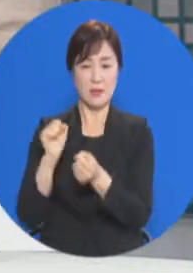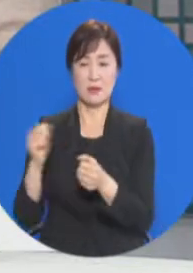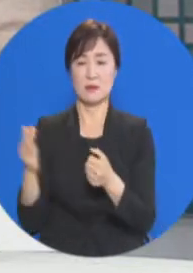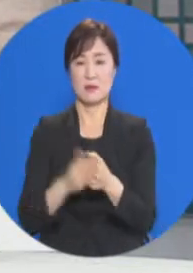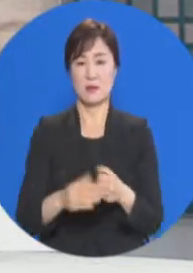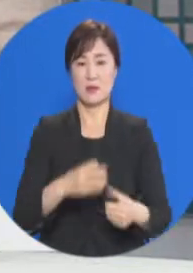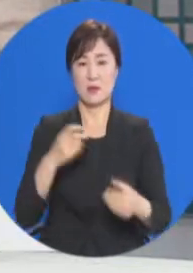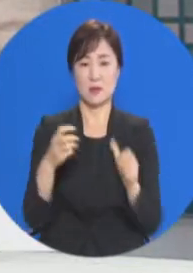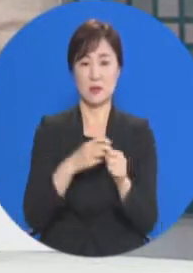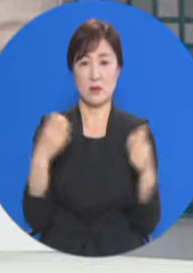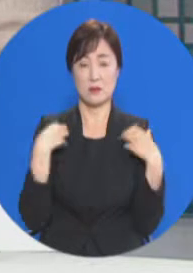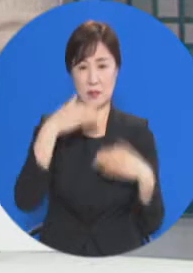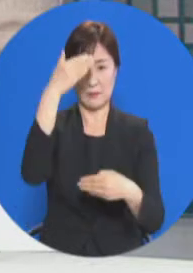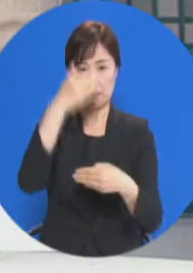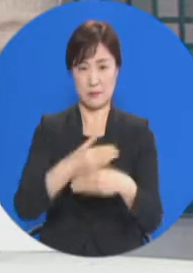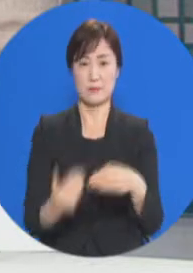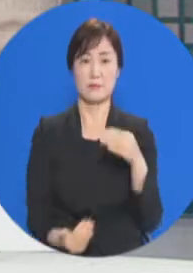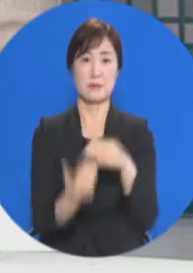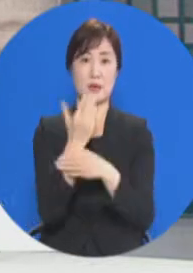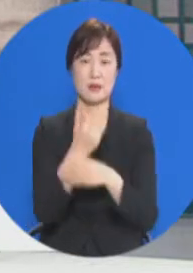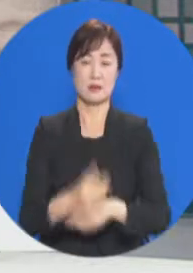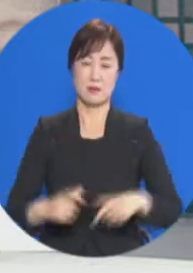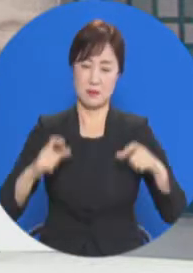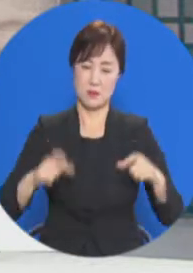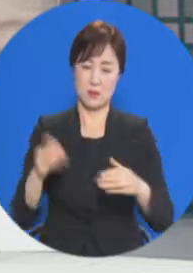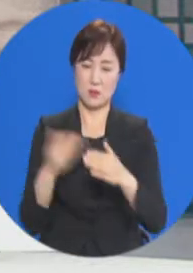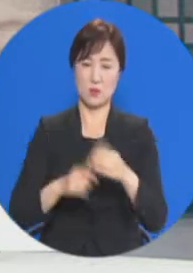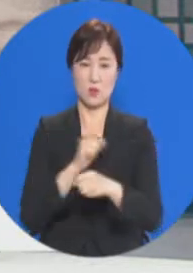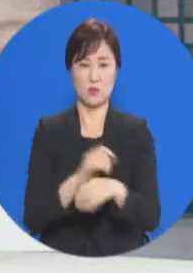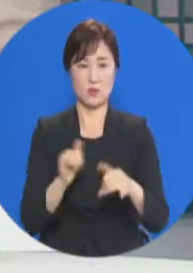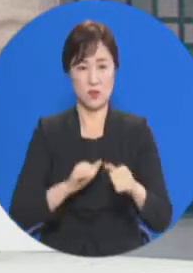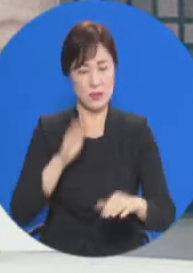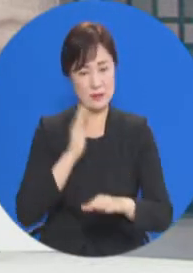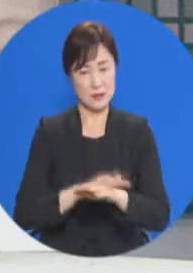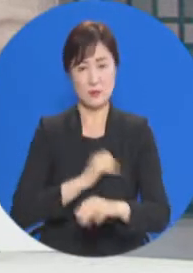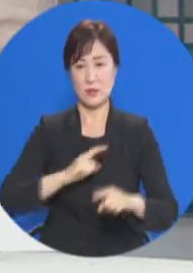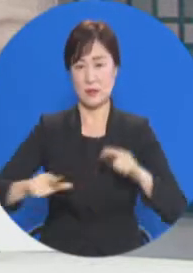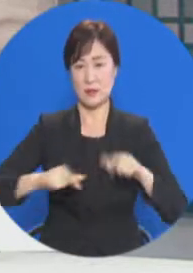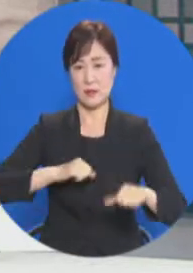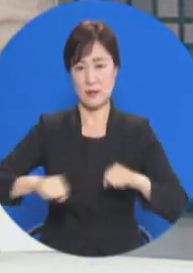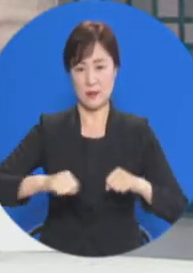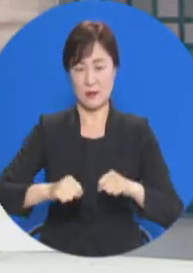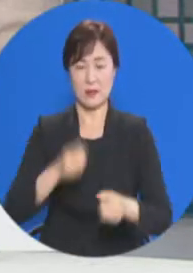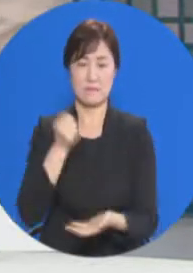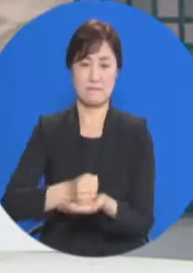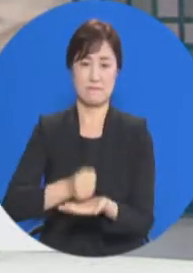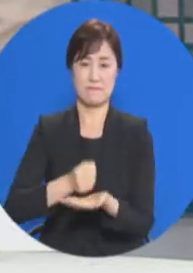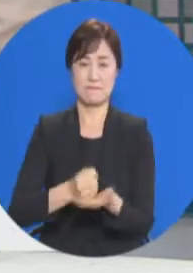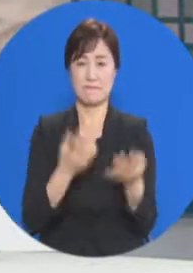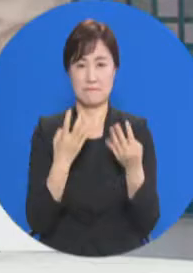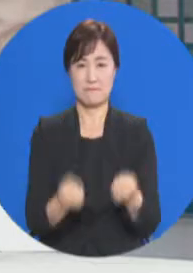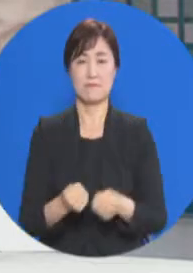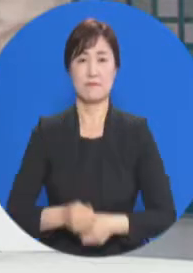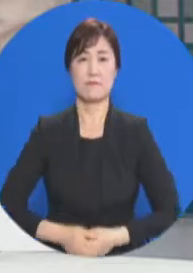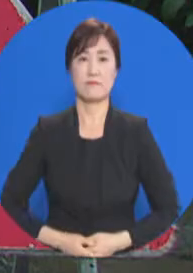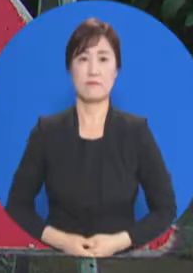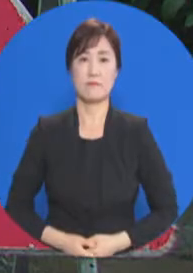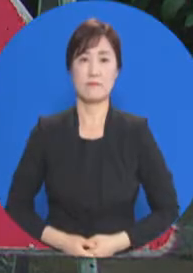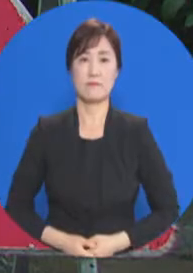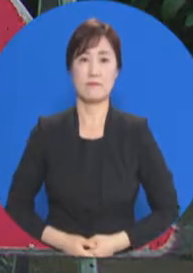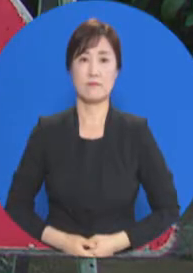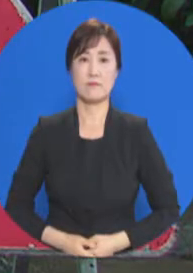사태까지 벌어지기도 했는데요. 지역 공무원들의 부적절한 언행이 잇따라 도마에 오르고 있습니다. 문형철 기자입니다.